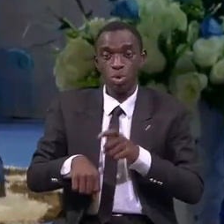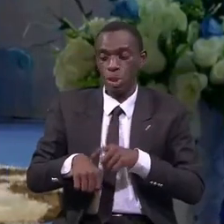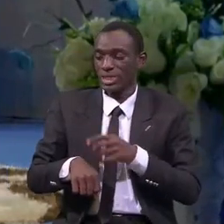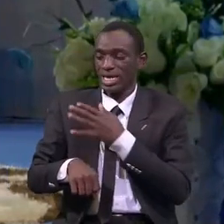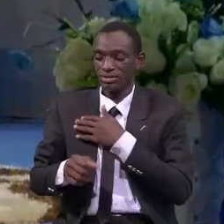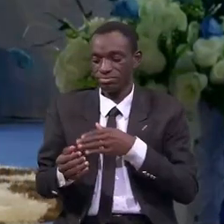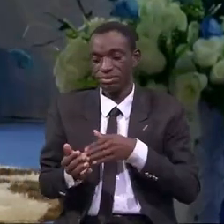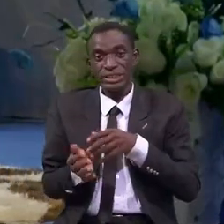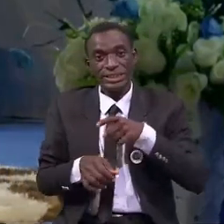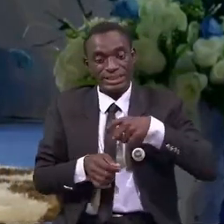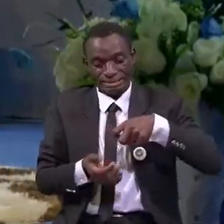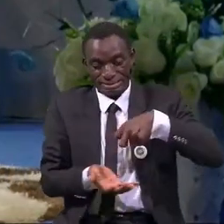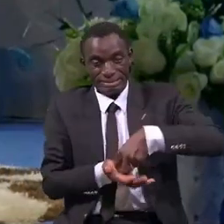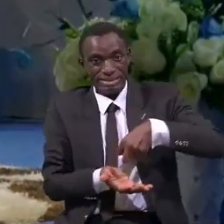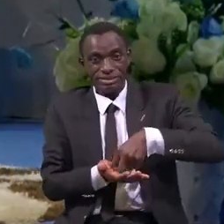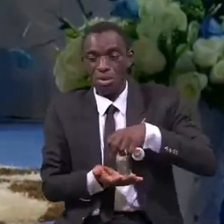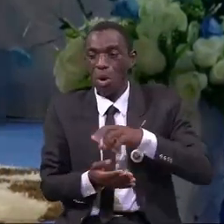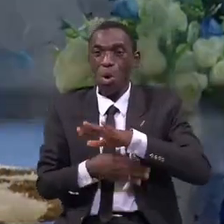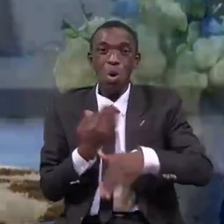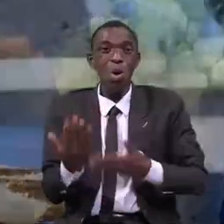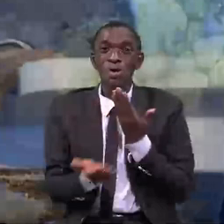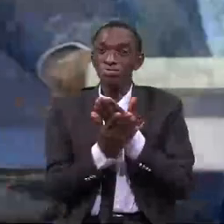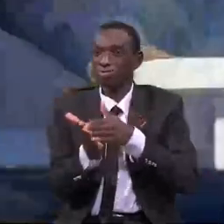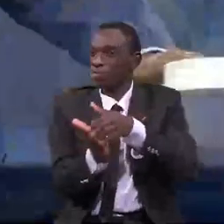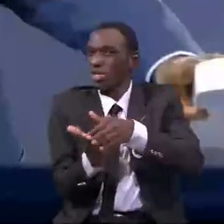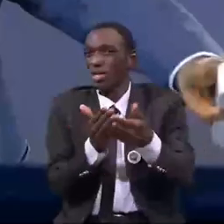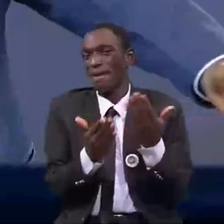tous les jointures et la range étai